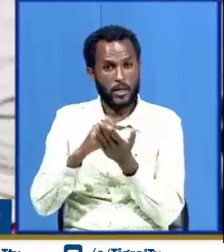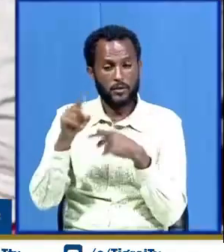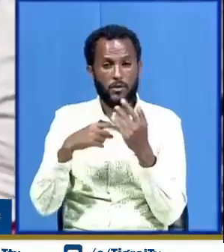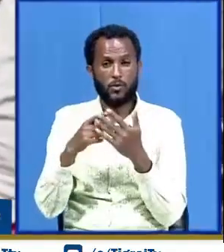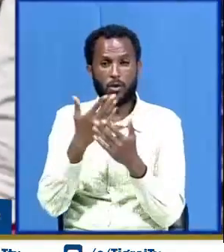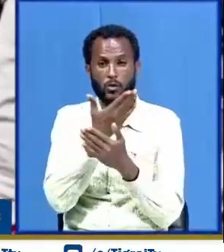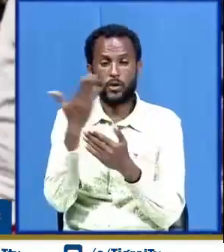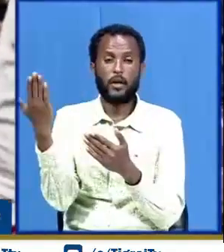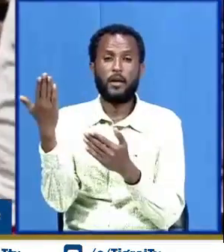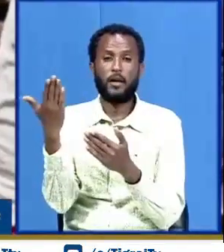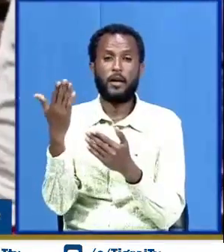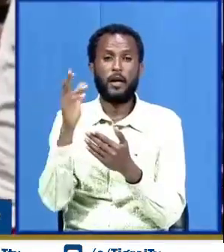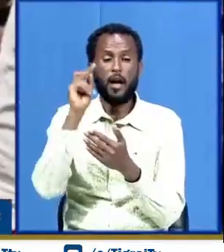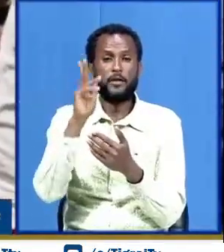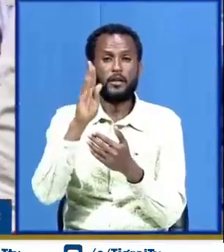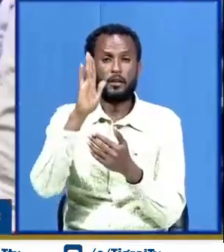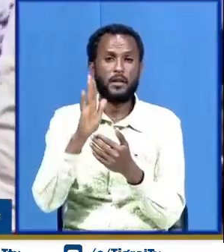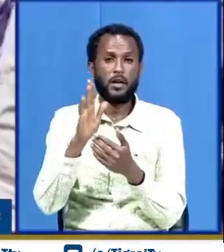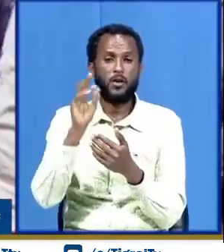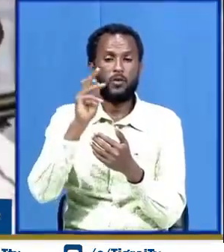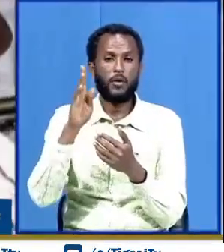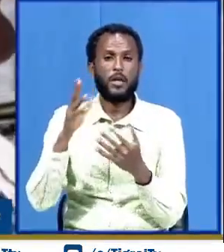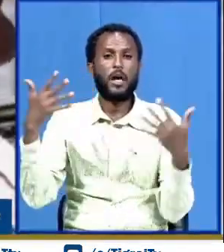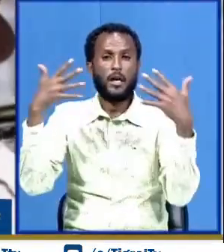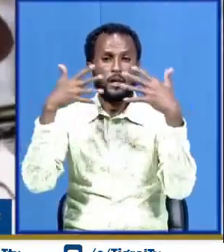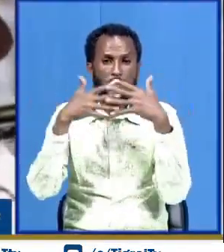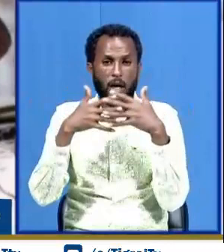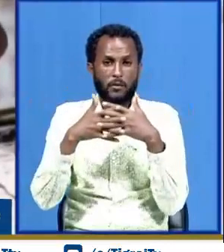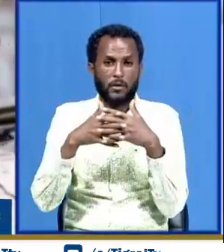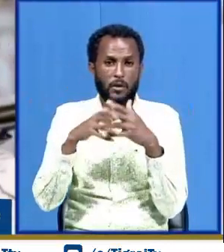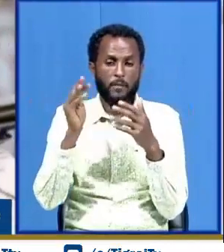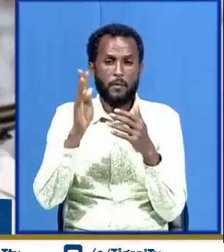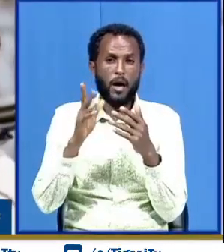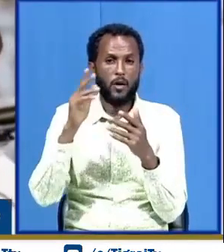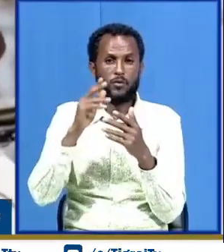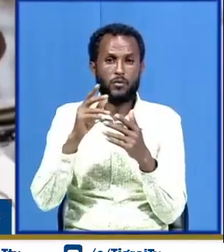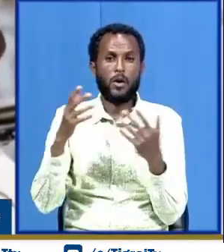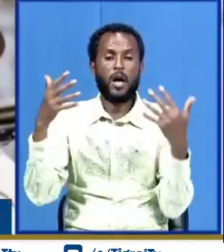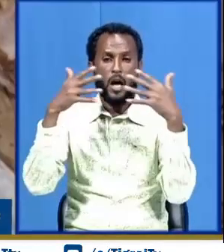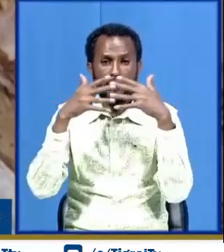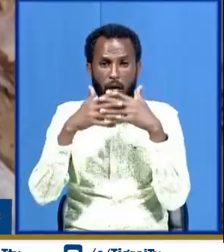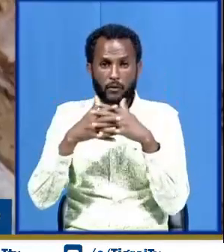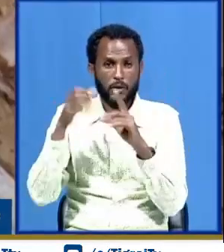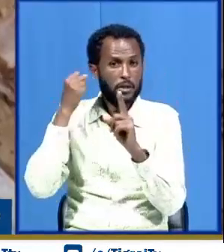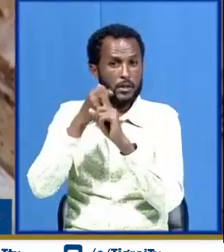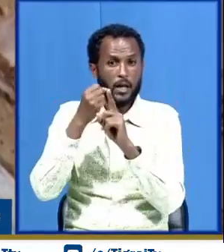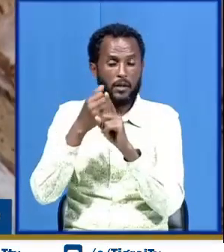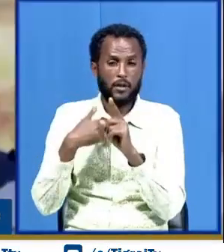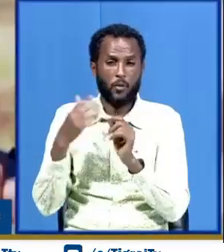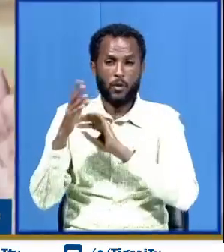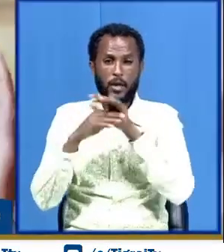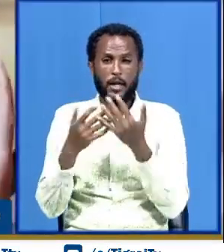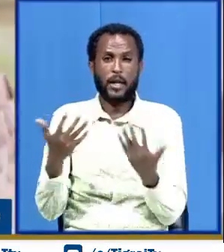እቲ ጉዳይ ሓሸንገ ሓጎ ምርዳ ተሓብሩ ነቲ ናይ ማይ ማዕዶ ክላስተር እውና ተሓብሩ ይኳሻ ከም ዘሎ ያው ኩሉ ነገር